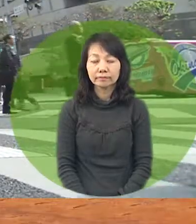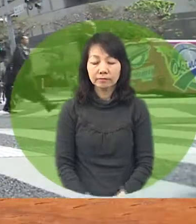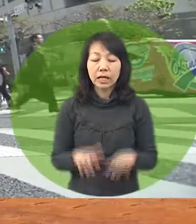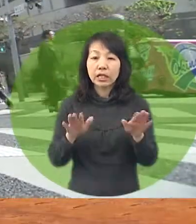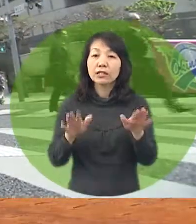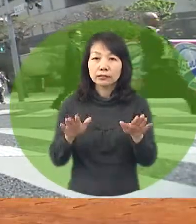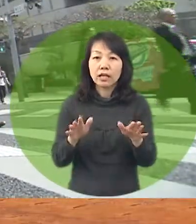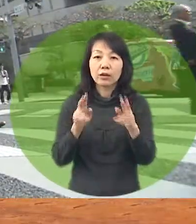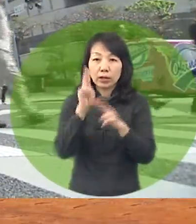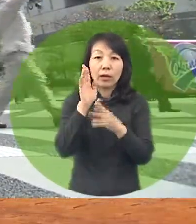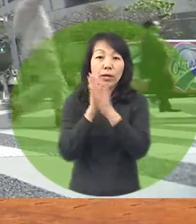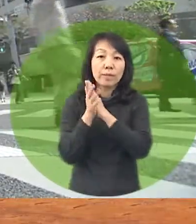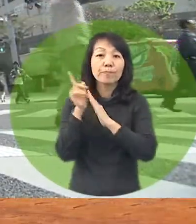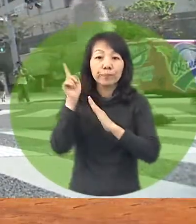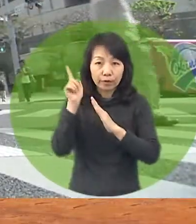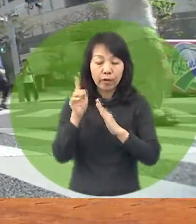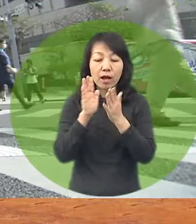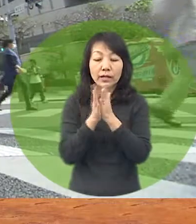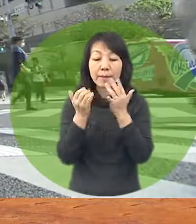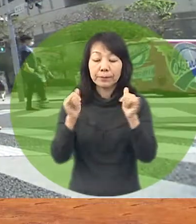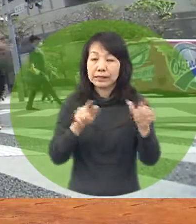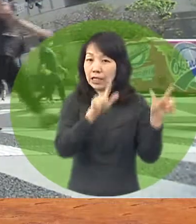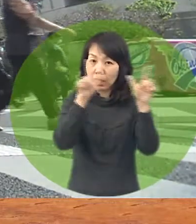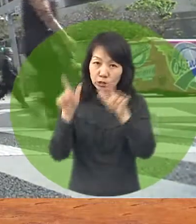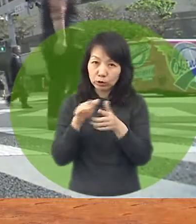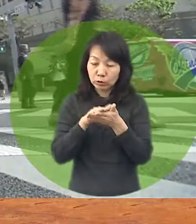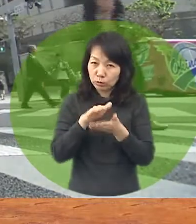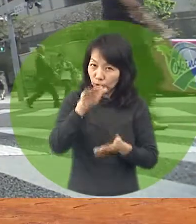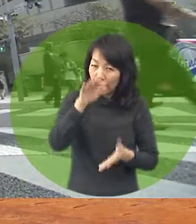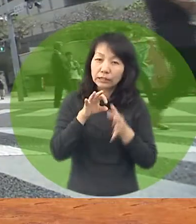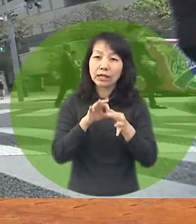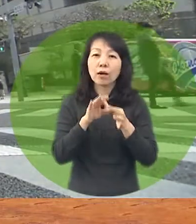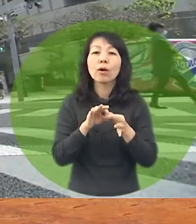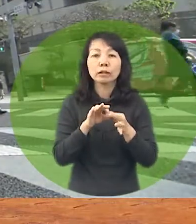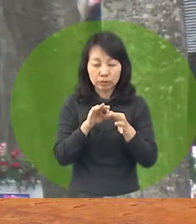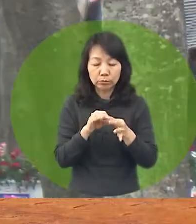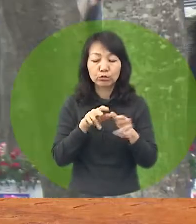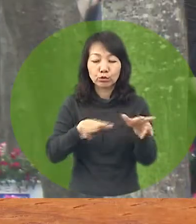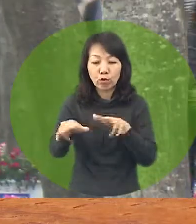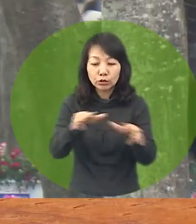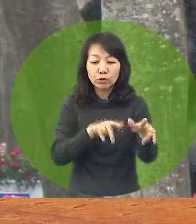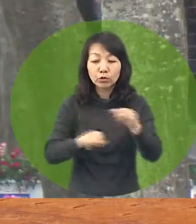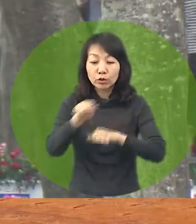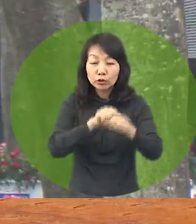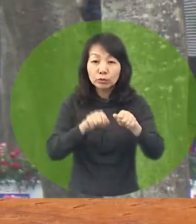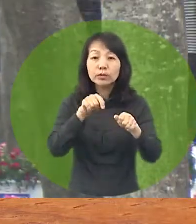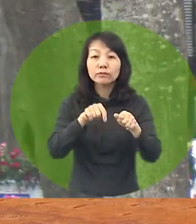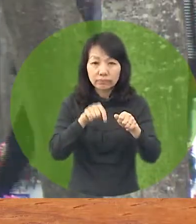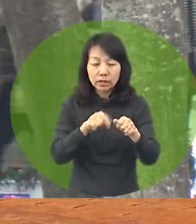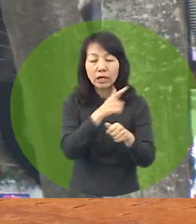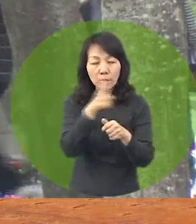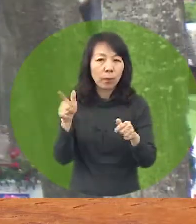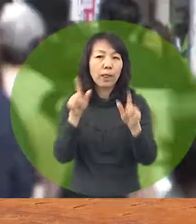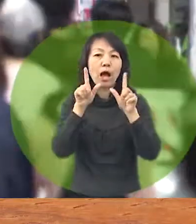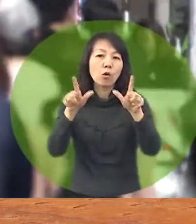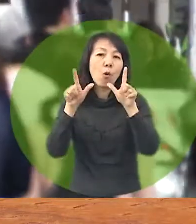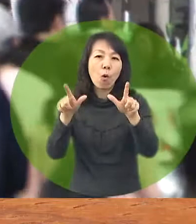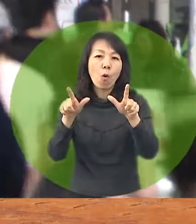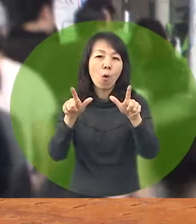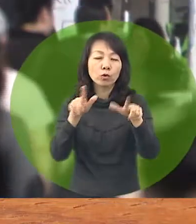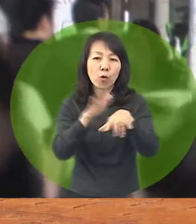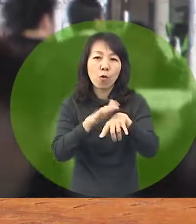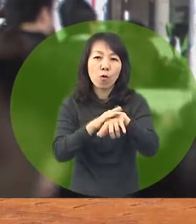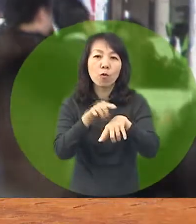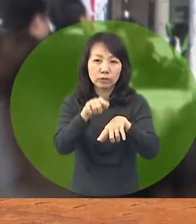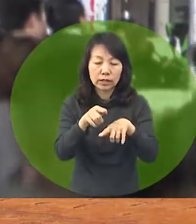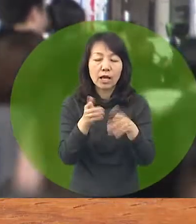現在県では県民生活に深い関わりのある行政の取り組みについて様々な広報媒体によって広